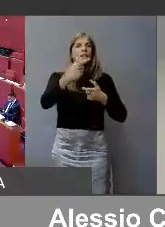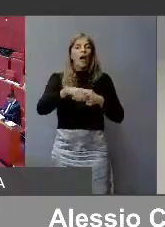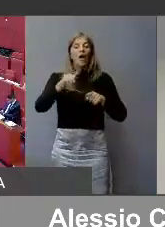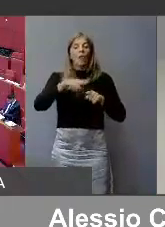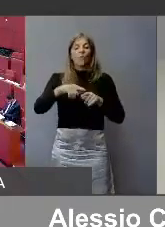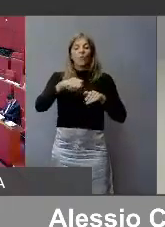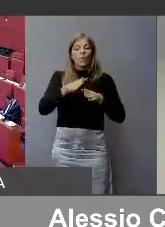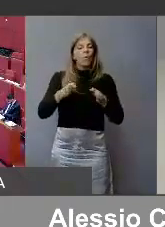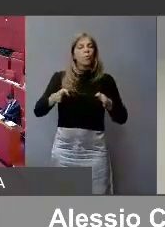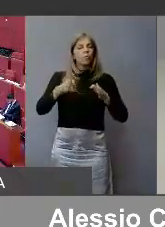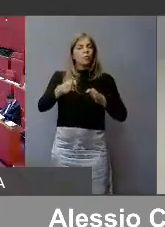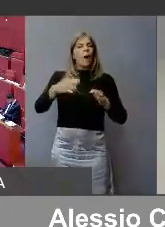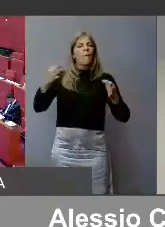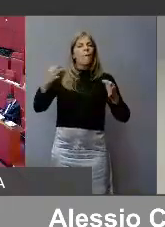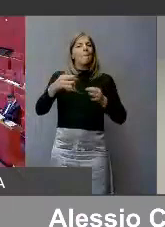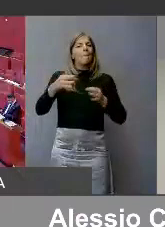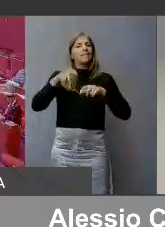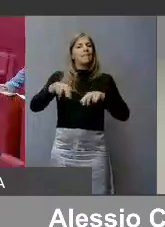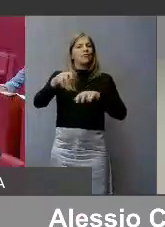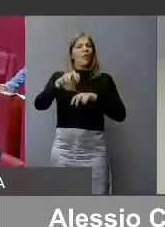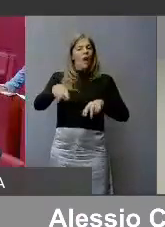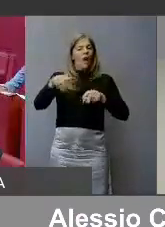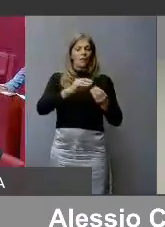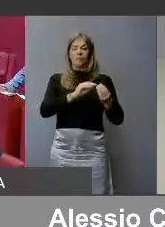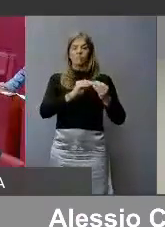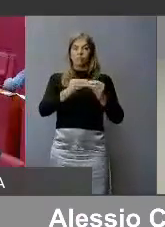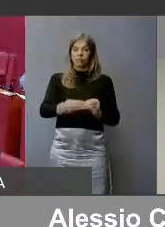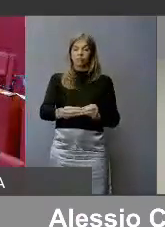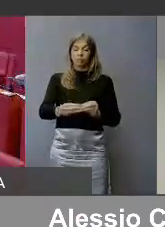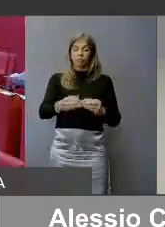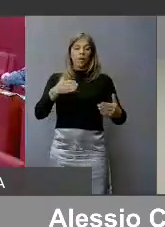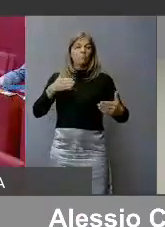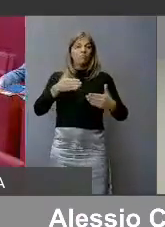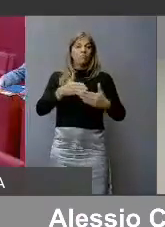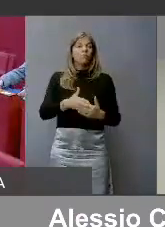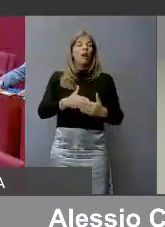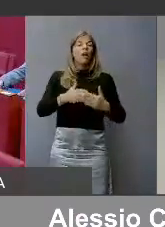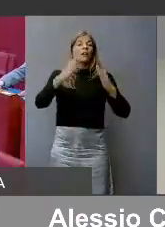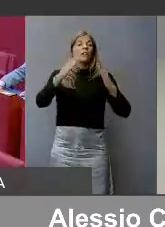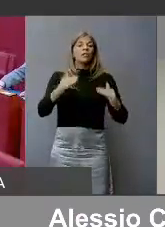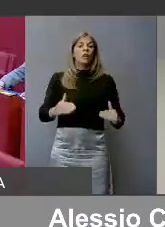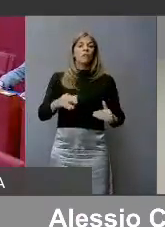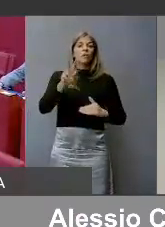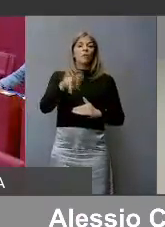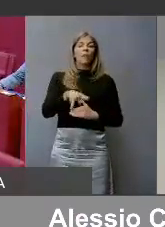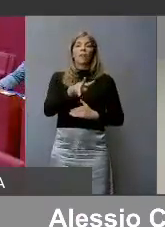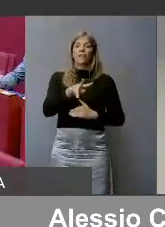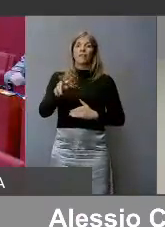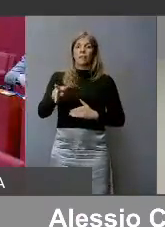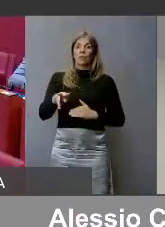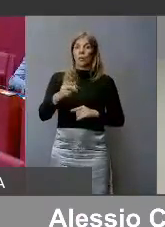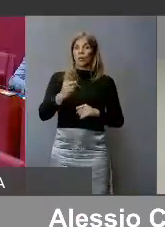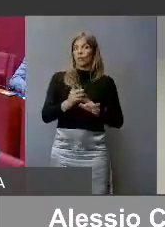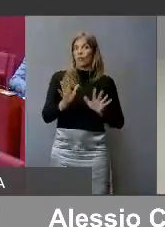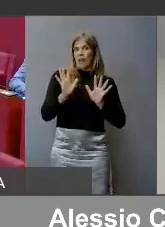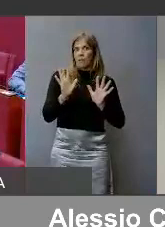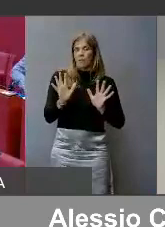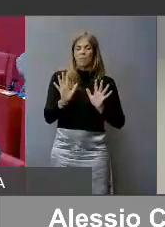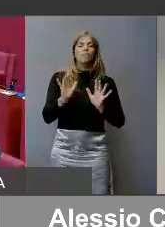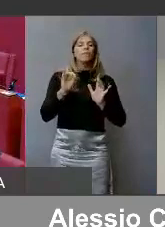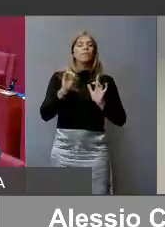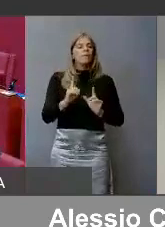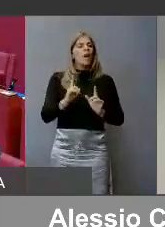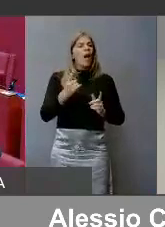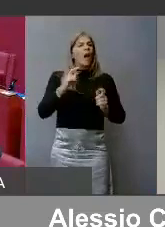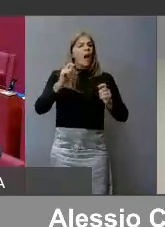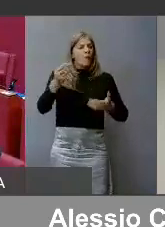in tre lotti e la fine dei lavori è prevista per dicembre 2022 con l'avvio del secondo lotto di